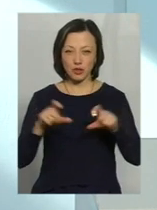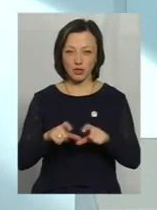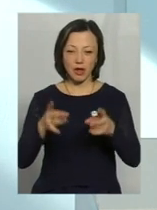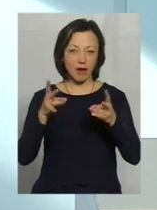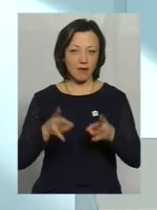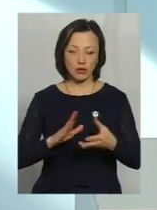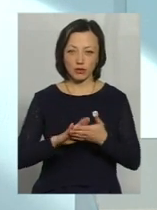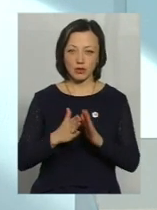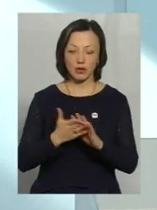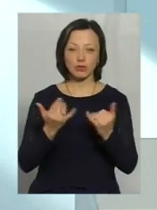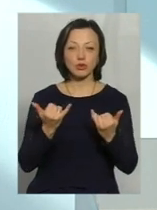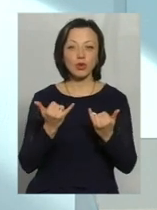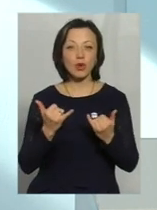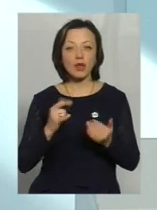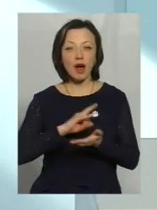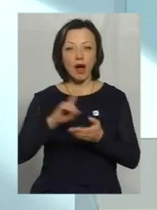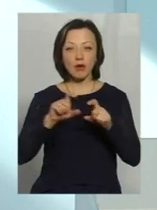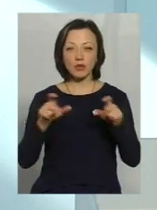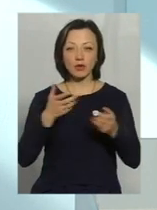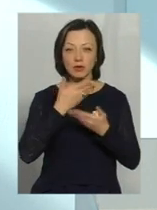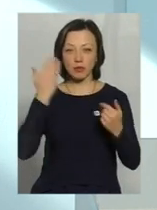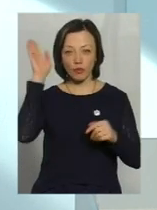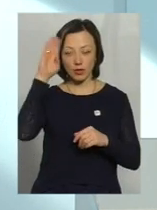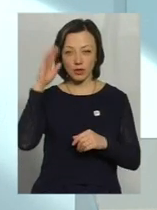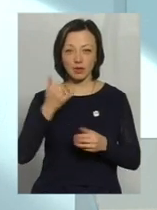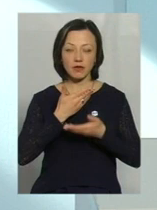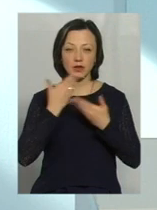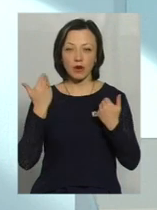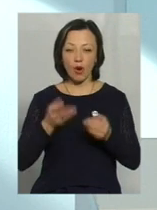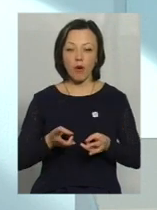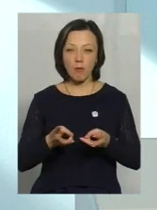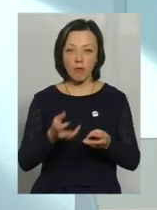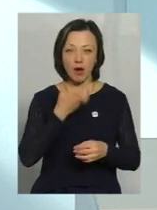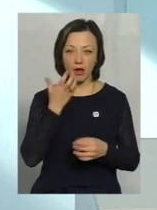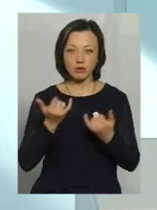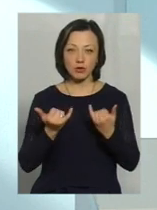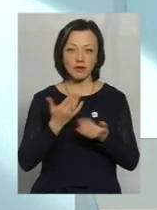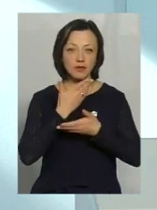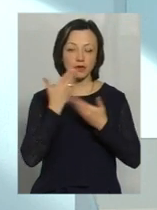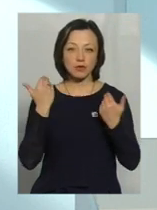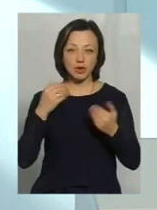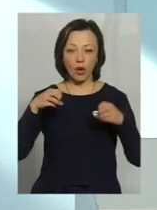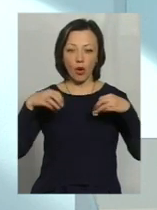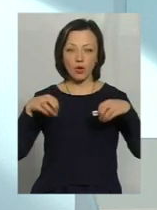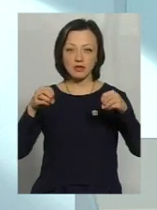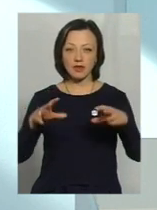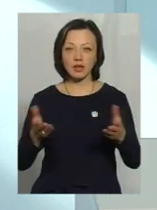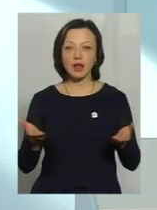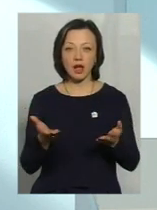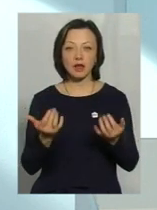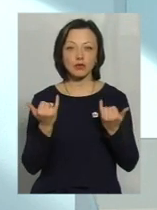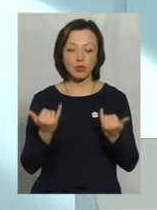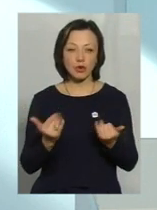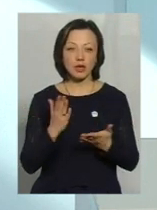стану. Сьогодні в аеропорту відсутня вода, сьогодні відсутнє опалення, сьогодні відсутнє освітлення, яке